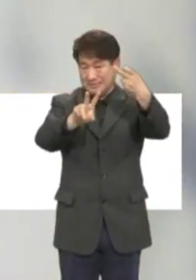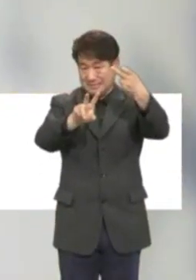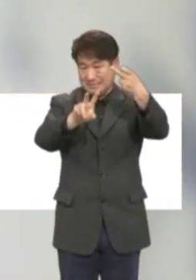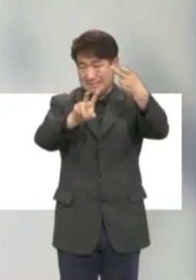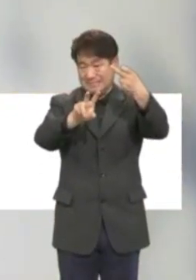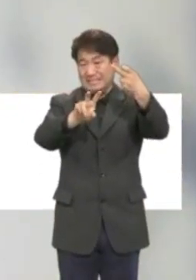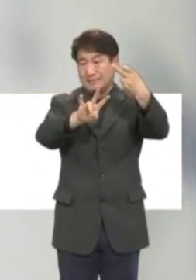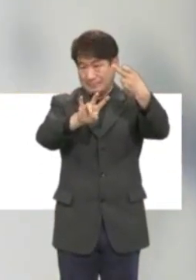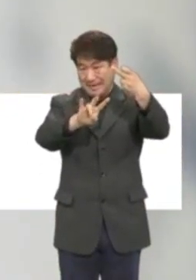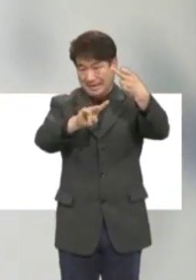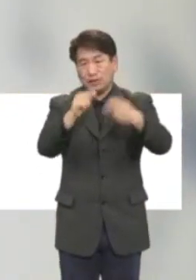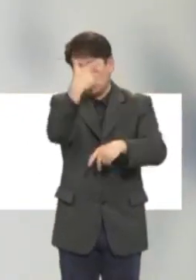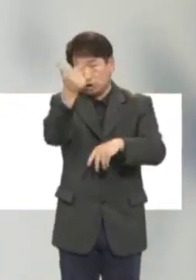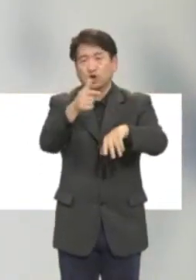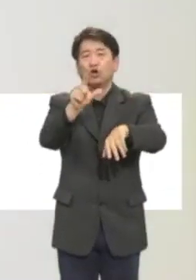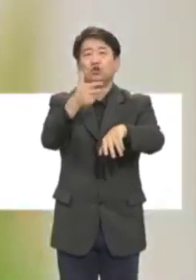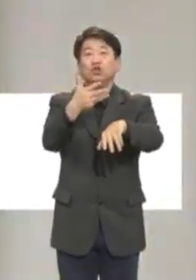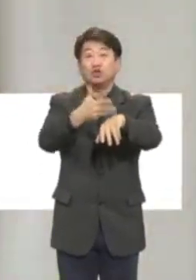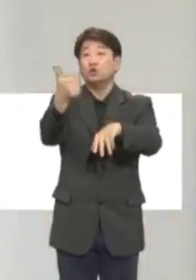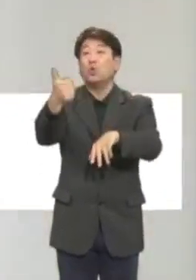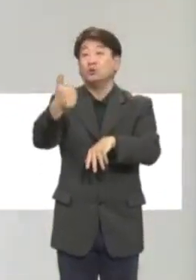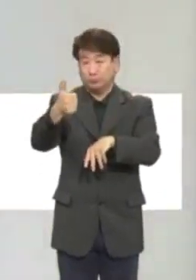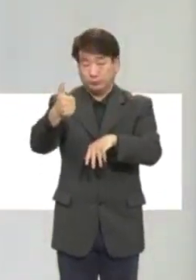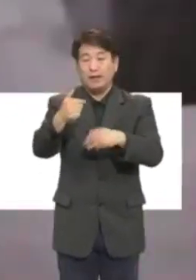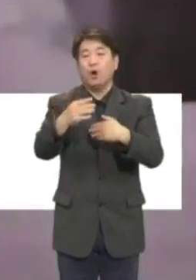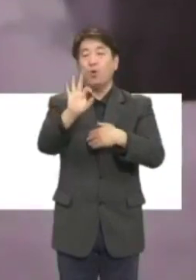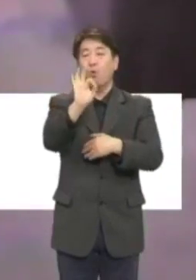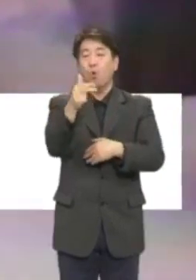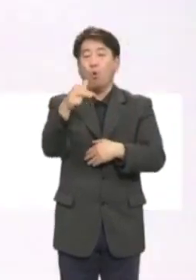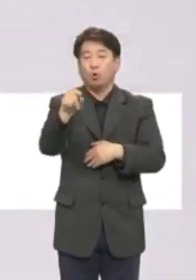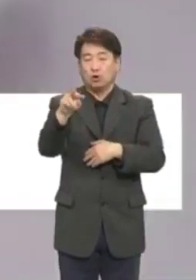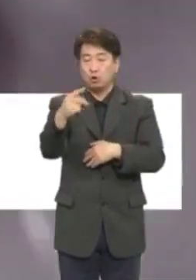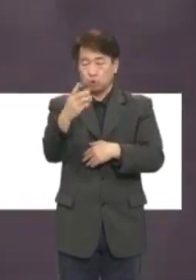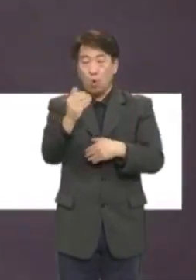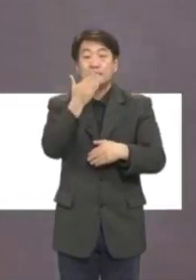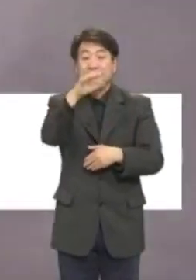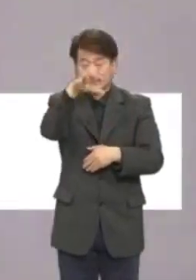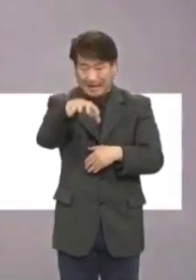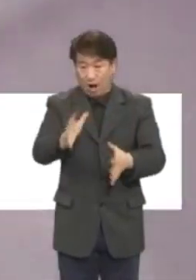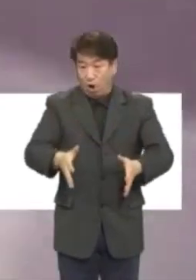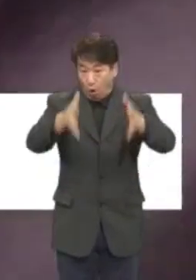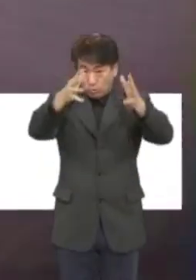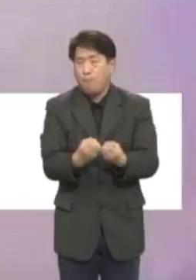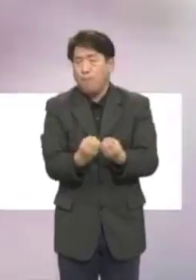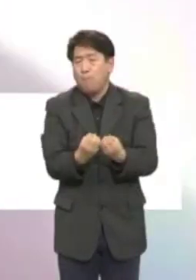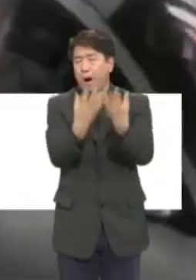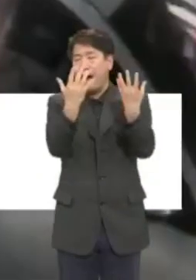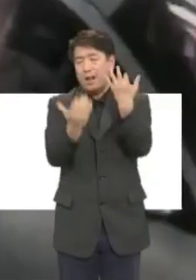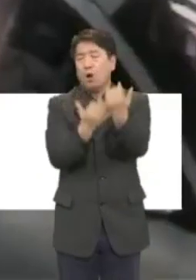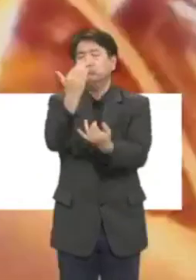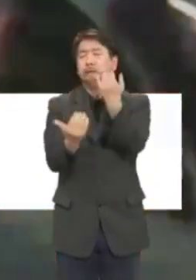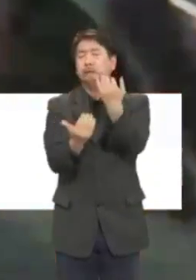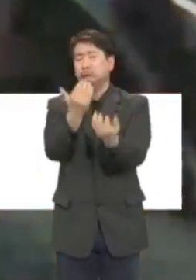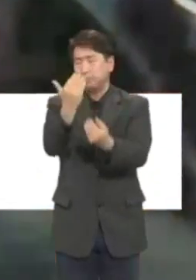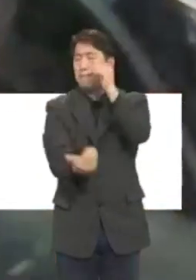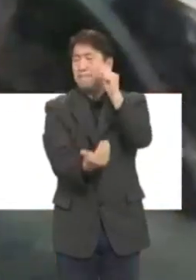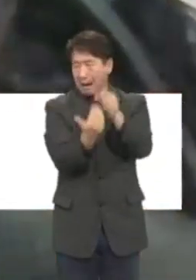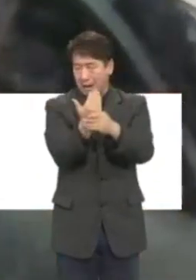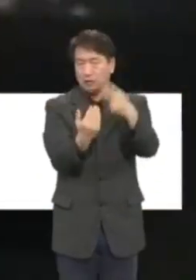24일 전역 8시 50분 쯤 대전 대덕구 오정동 식당 건물에서 폭발음과 함께 불이나 두이